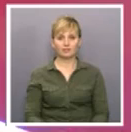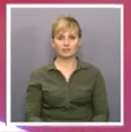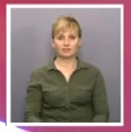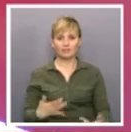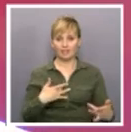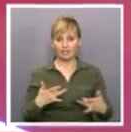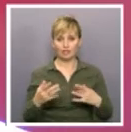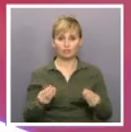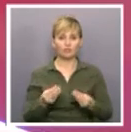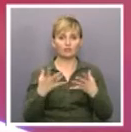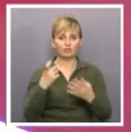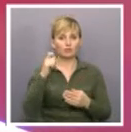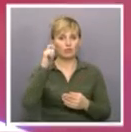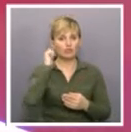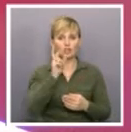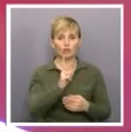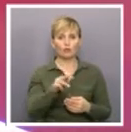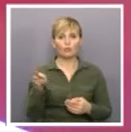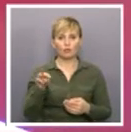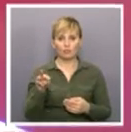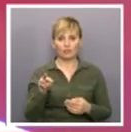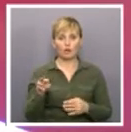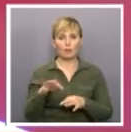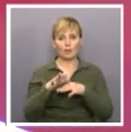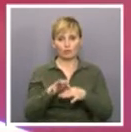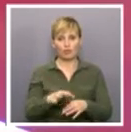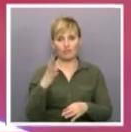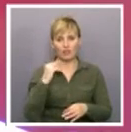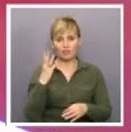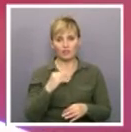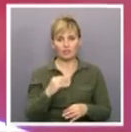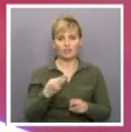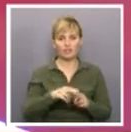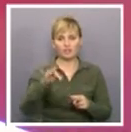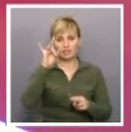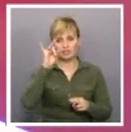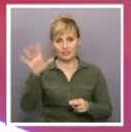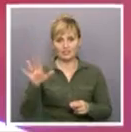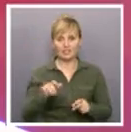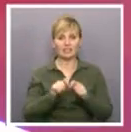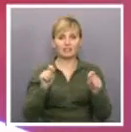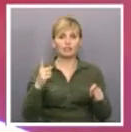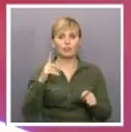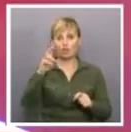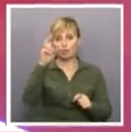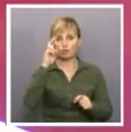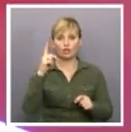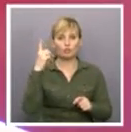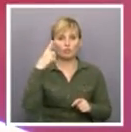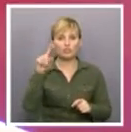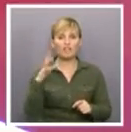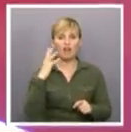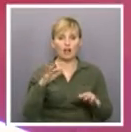Концерт, посвященный столетию Каюма Мухаммедханова, прошел в Алматы. Выдающийся ученый, текстолог, основатель первого государственного музея в